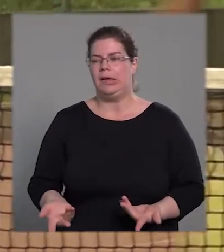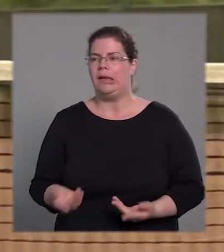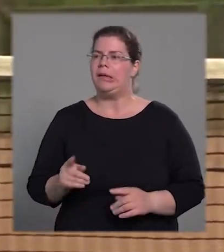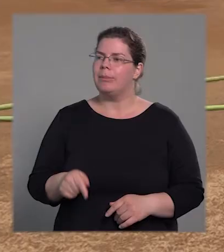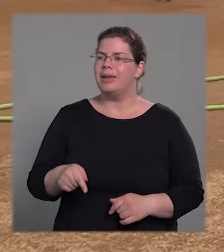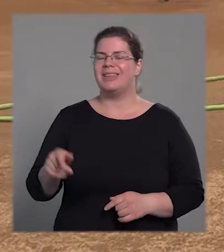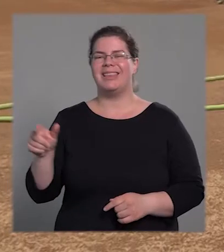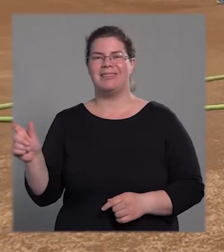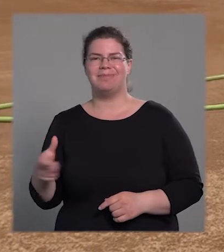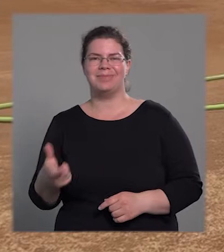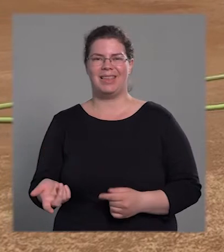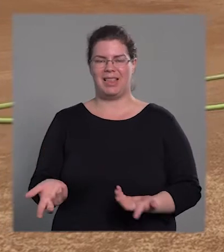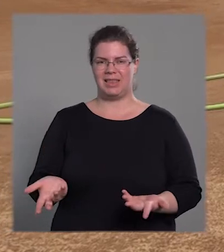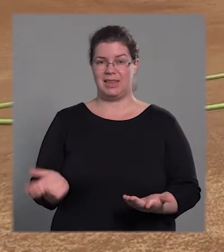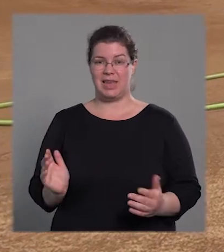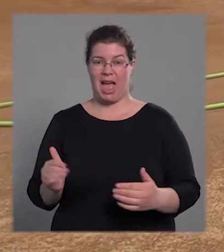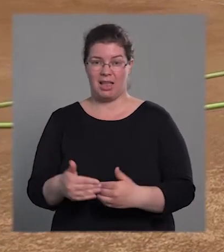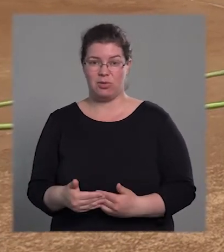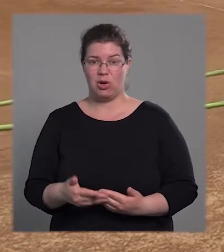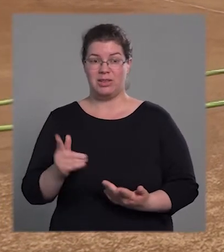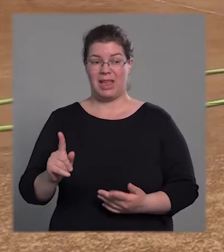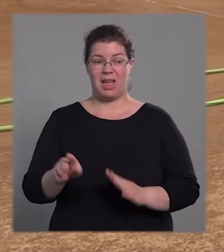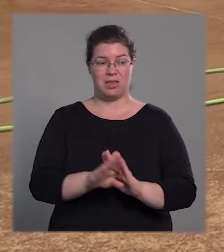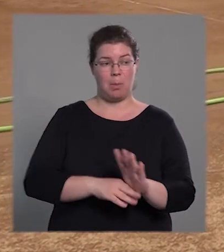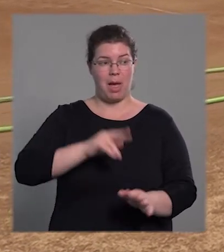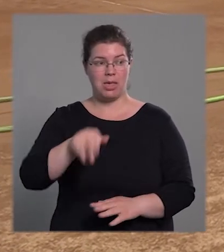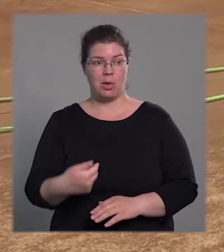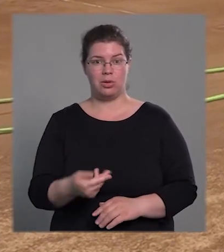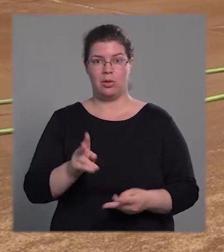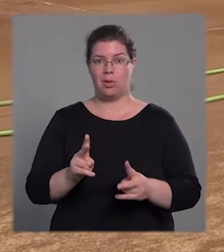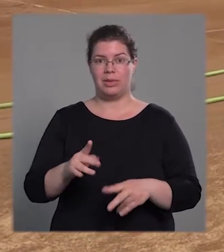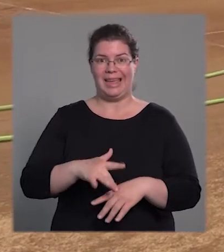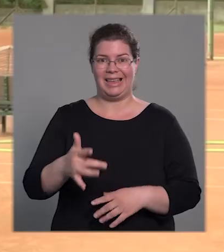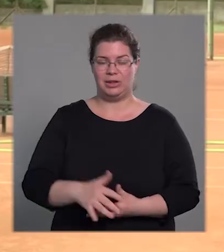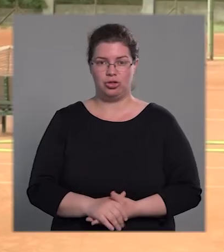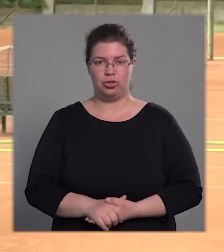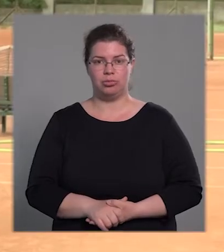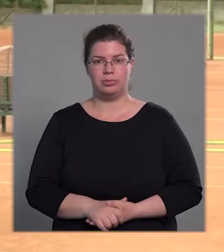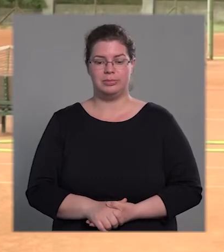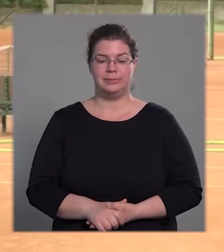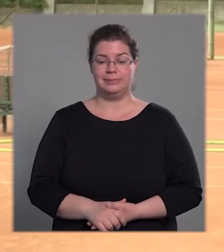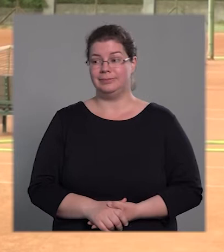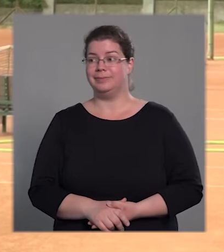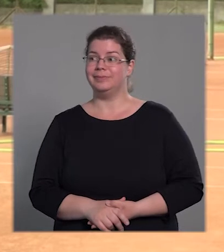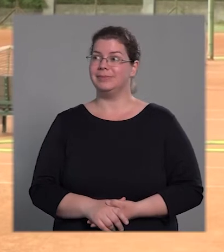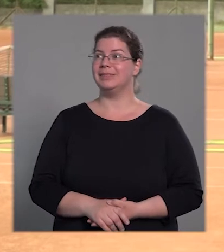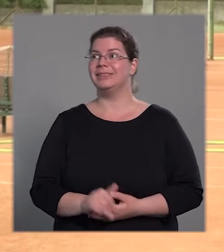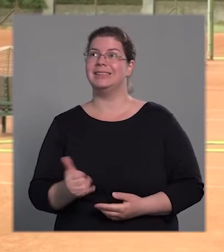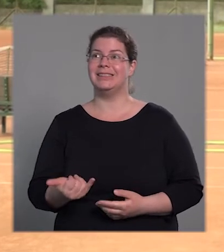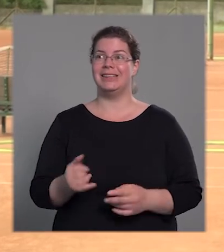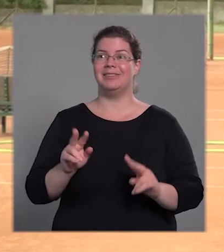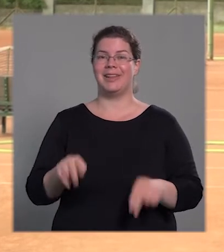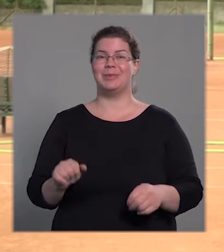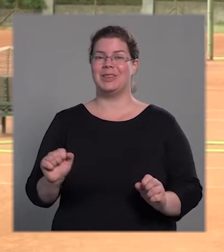most, hogyha belemennénk, akkor az nagyon hosszú lenne, de így a szabályokról egy kicsit, hogy érintsük. Hát ez tényleg nagyon